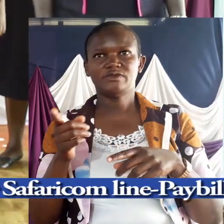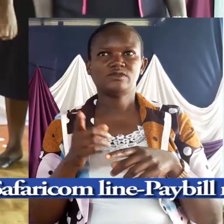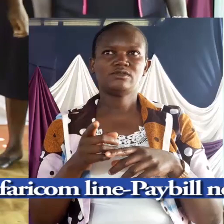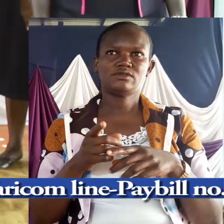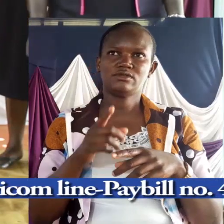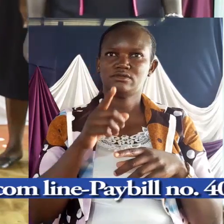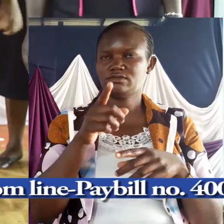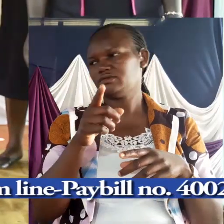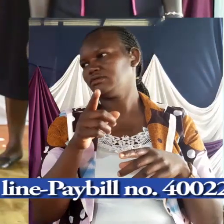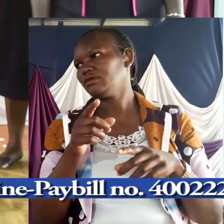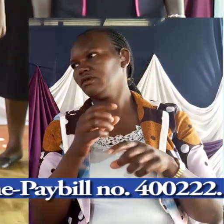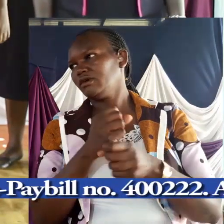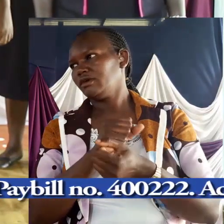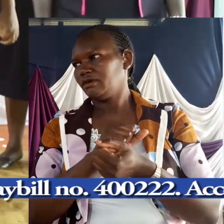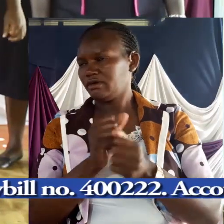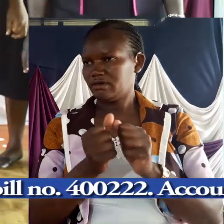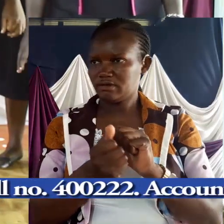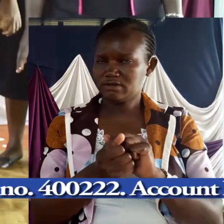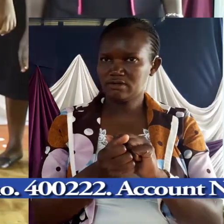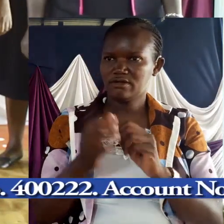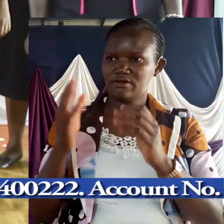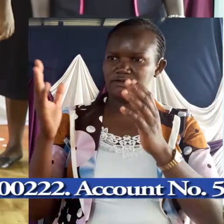Ndugu pokea neno hili njema,